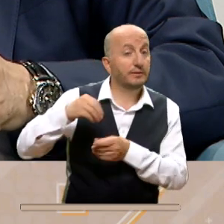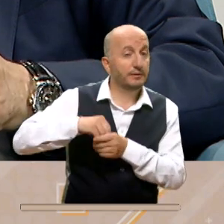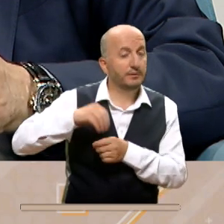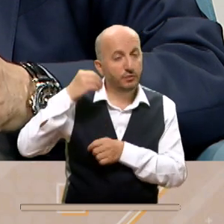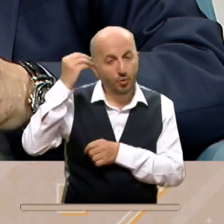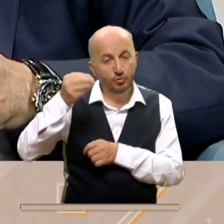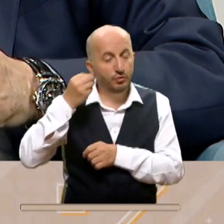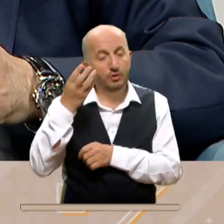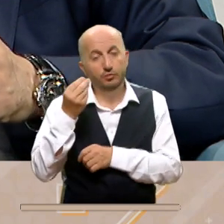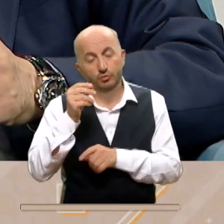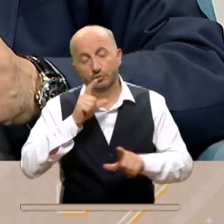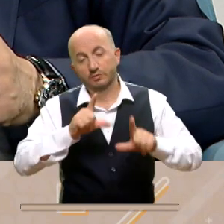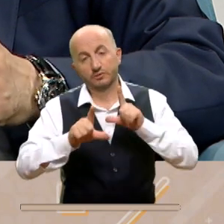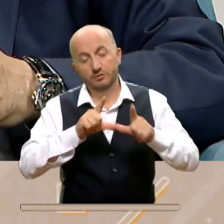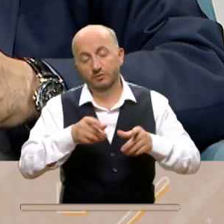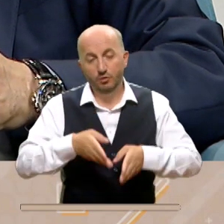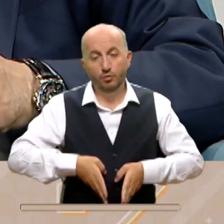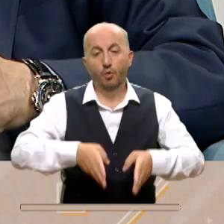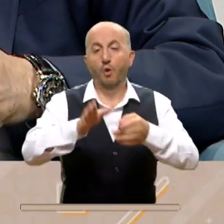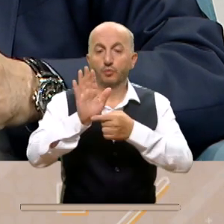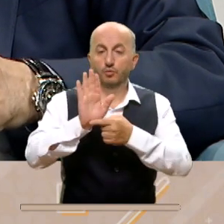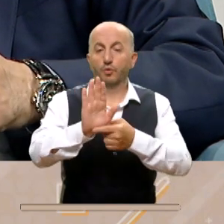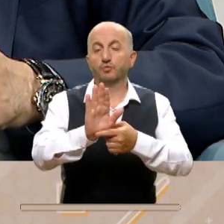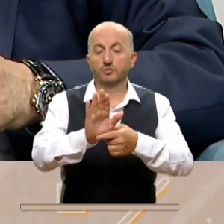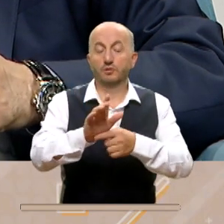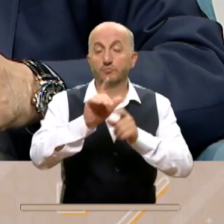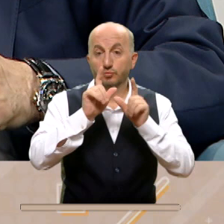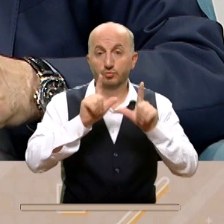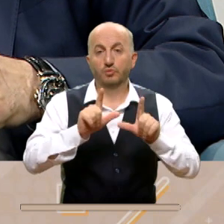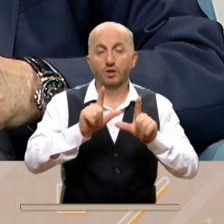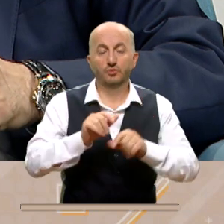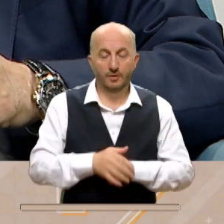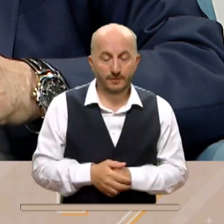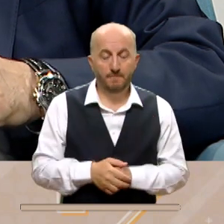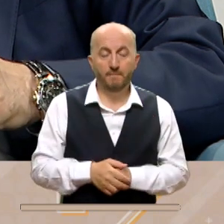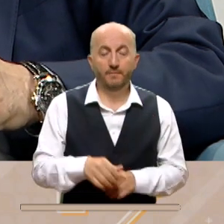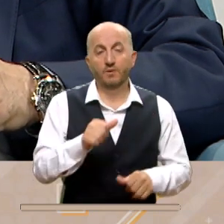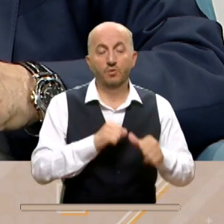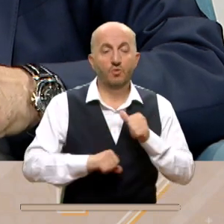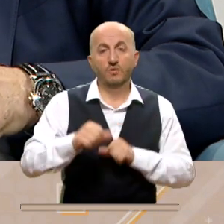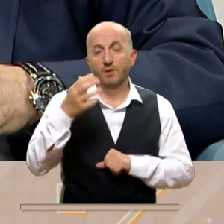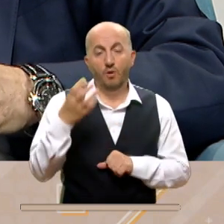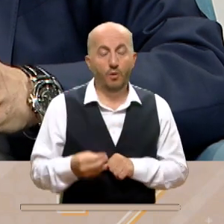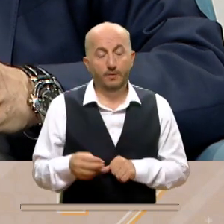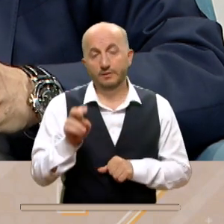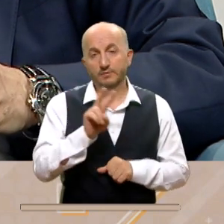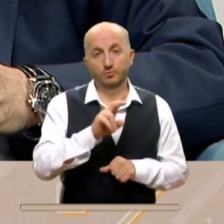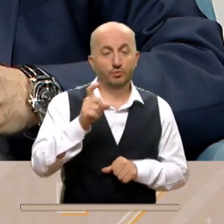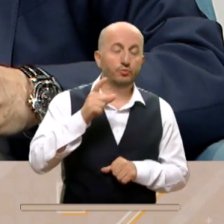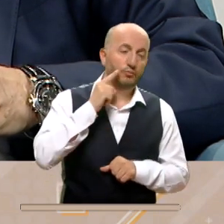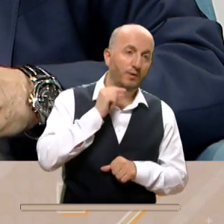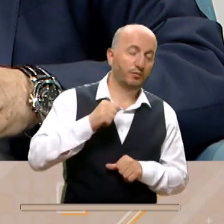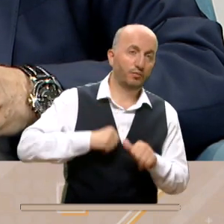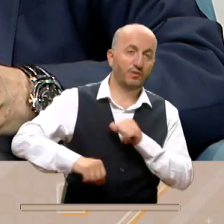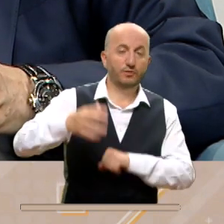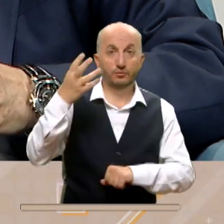ciddi ihtiyaçları var. Kesinlikle. Yol göstericiye muhtaçlar. Kesinlikle. Üniversiteniz olarak hocam, 29 Mayıs Üniversitesi